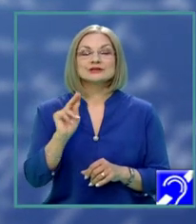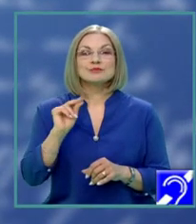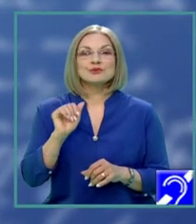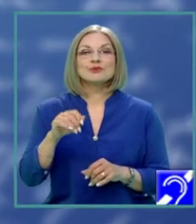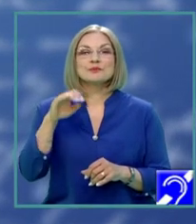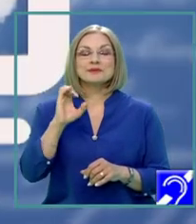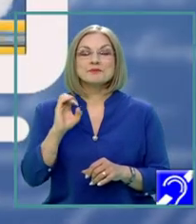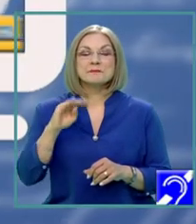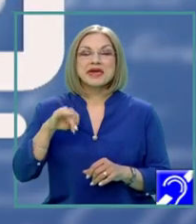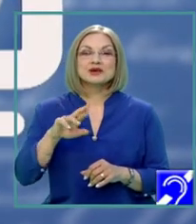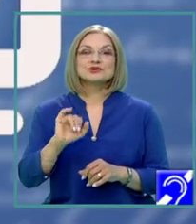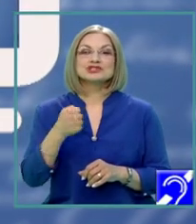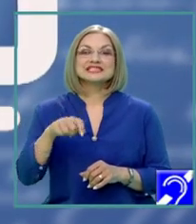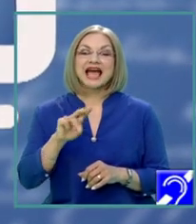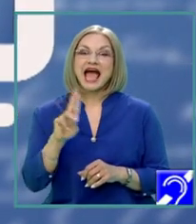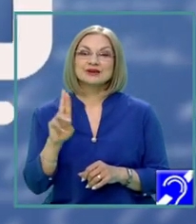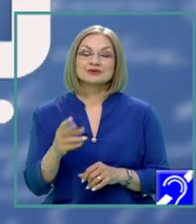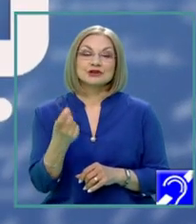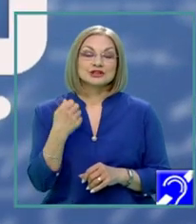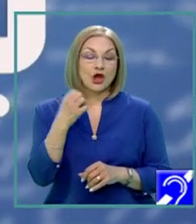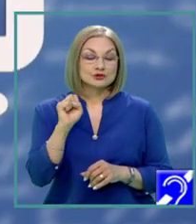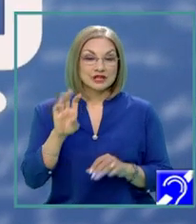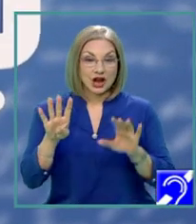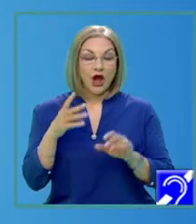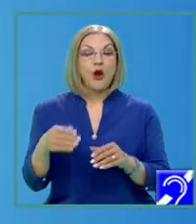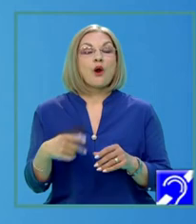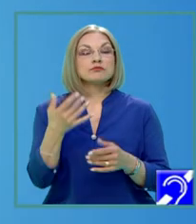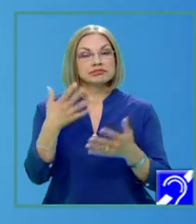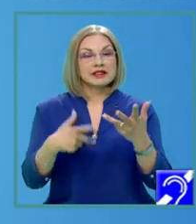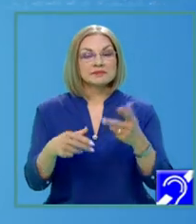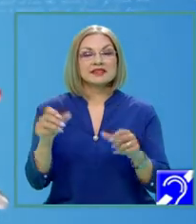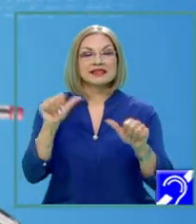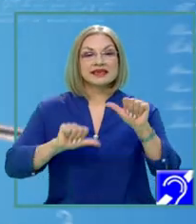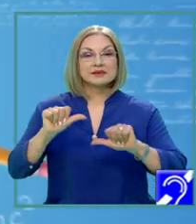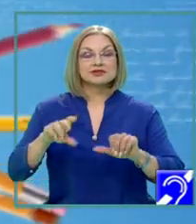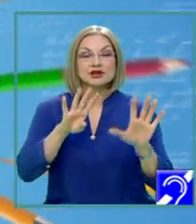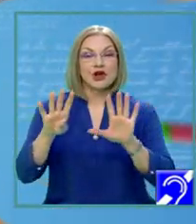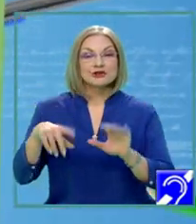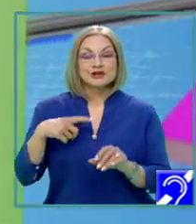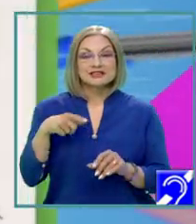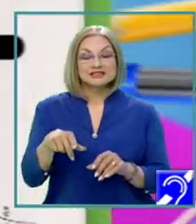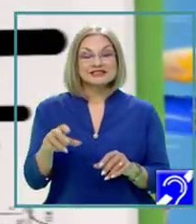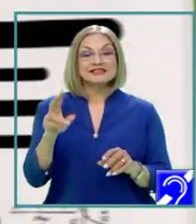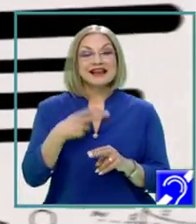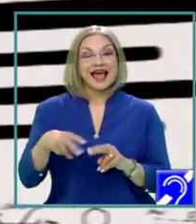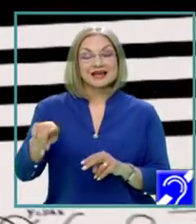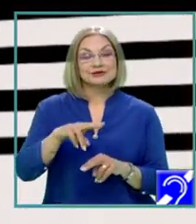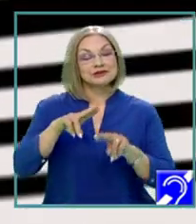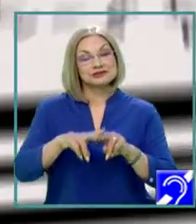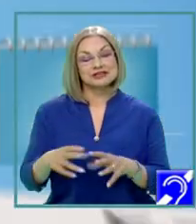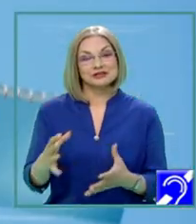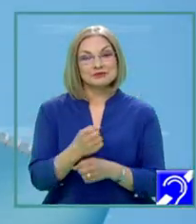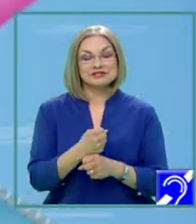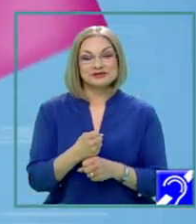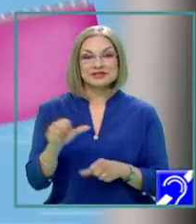fier și staniu sau că din cele 109 elemente chimice cunoscute 92 se găsesc în natură iar restul au fost obținute pe